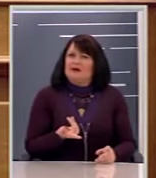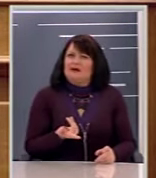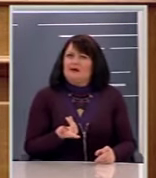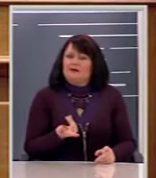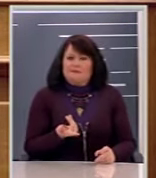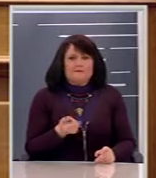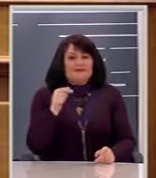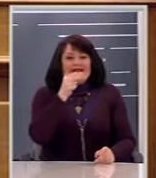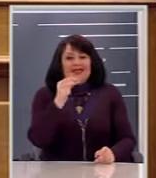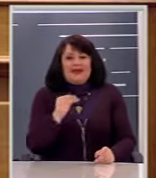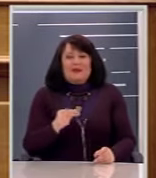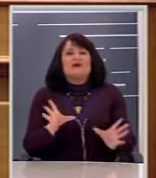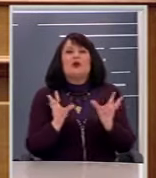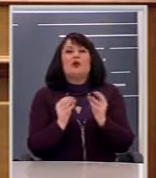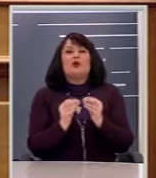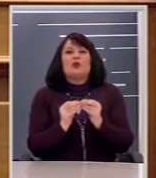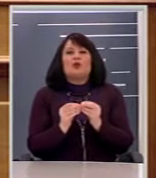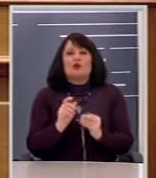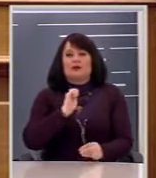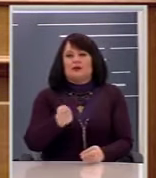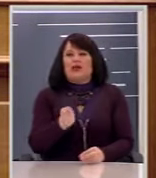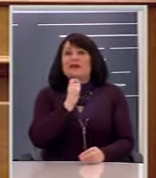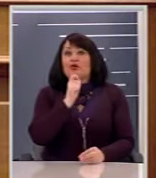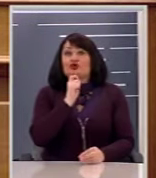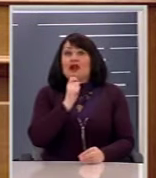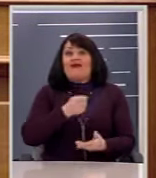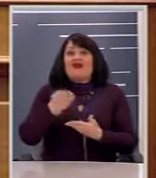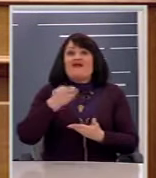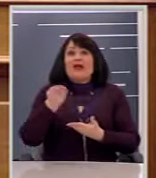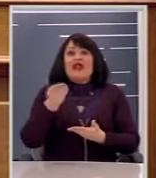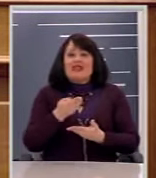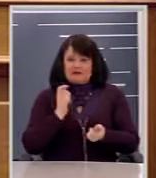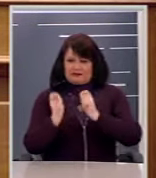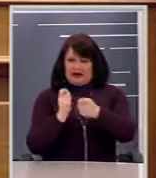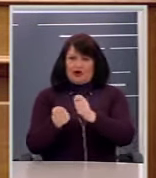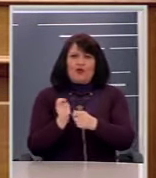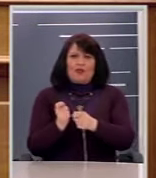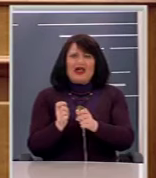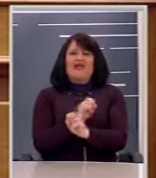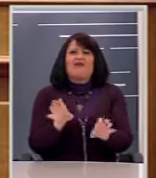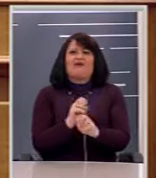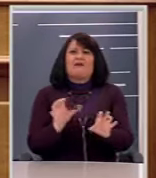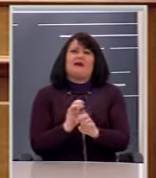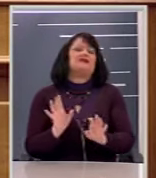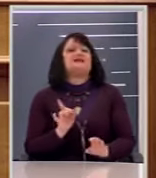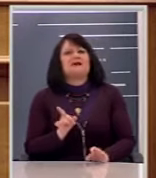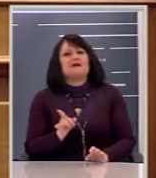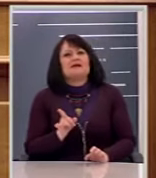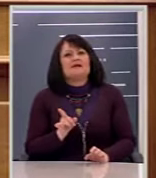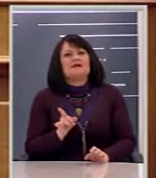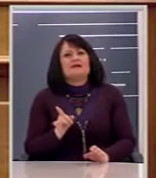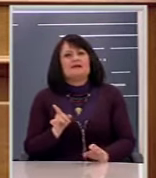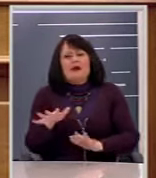εκείνα τα οποία αφορούν πληρωμή δημοσιογράφων, εφημερίδων και μέσων, προκειμένου να συμμετέχουν σε αυτή τη μαφία